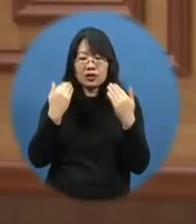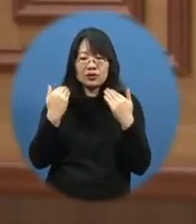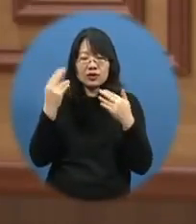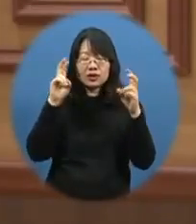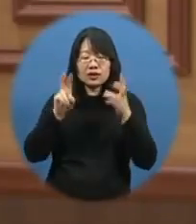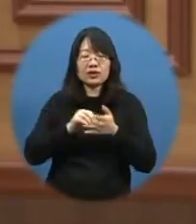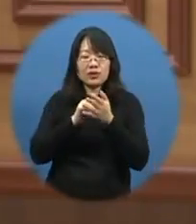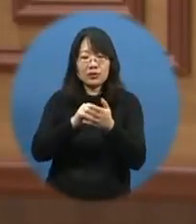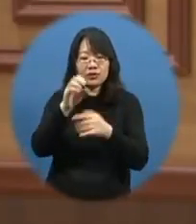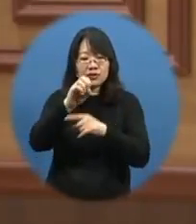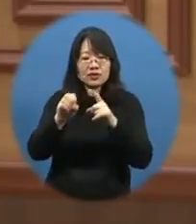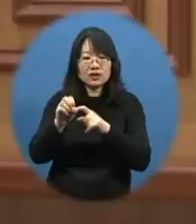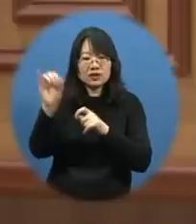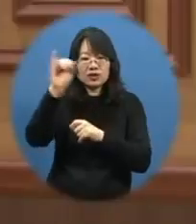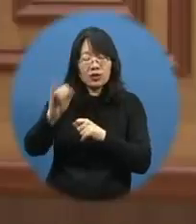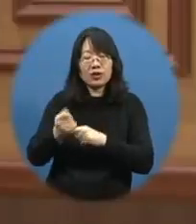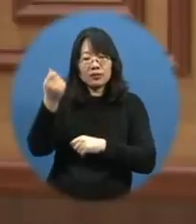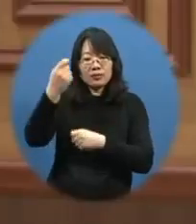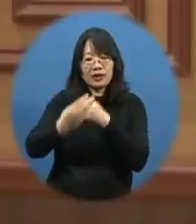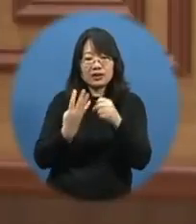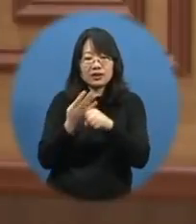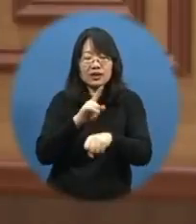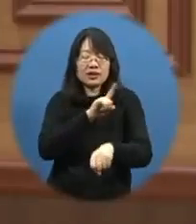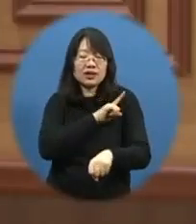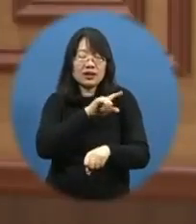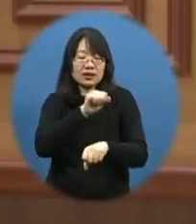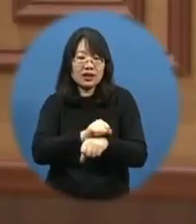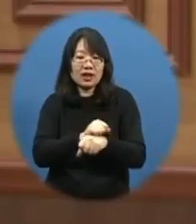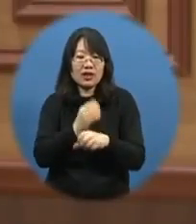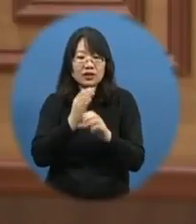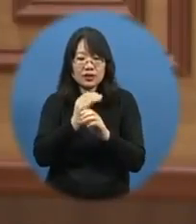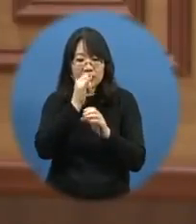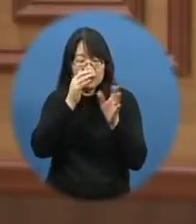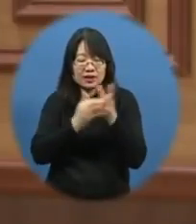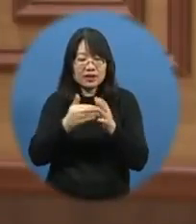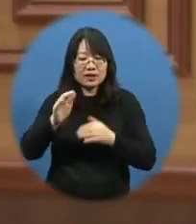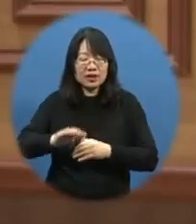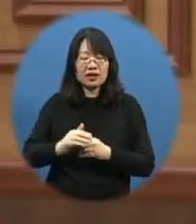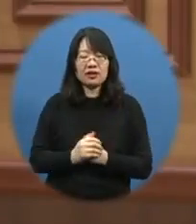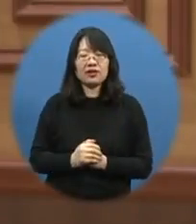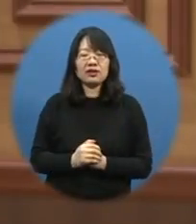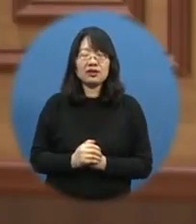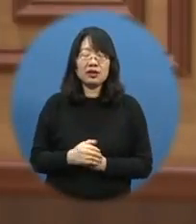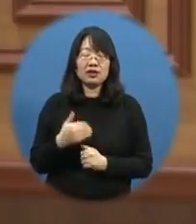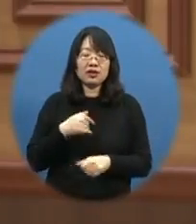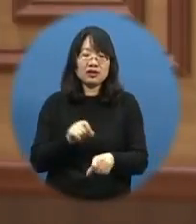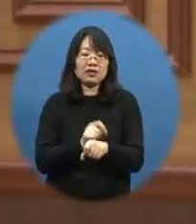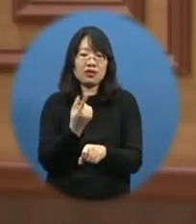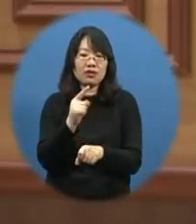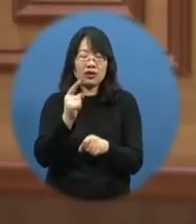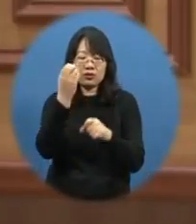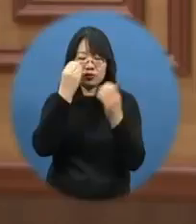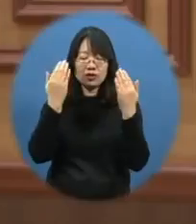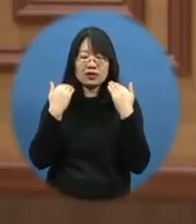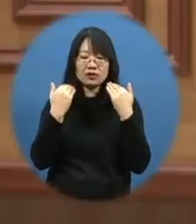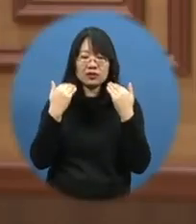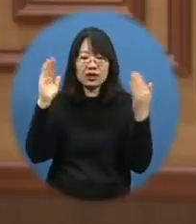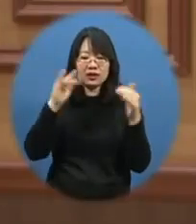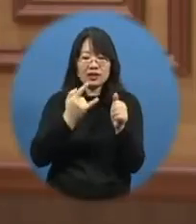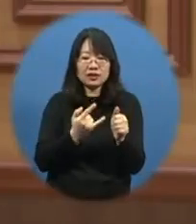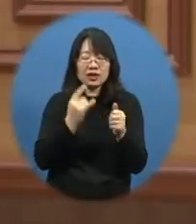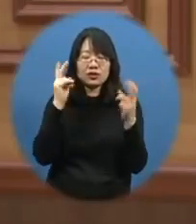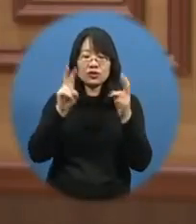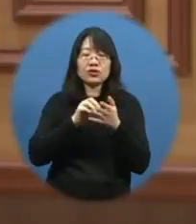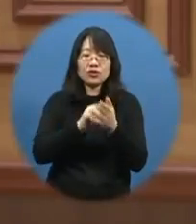취업률이 전국 이제 계속 몇 년째 제일 잘하고 1위인데요. 예, 예, 예. 그 벽행해가 제가 특성화 고등학교 학생들의